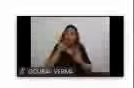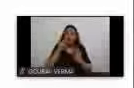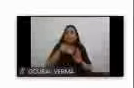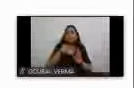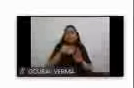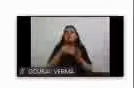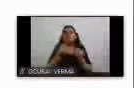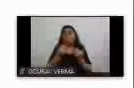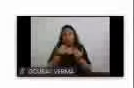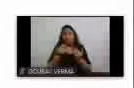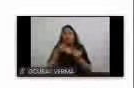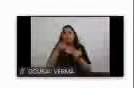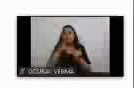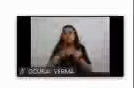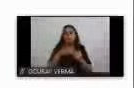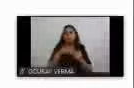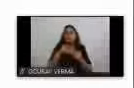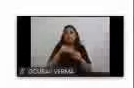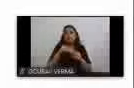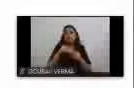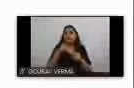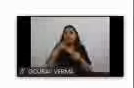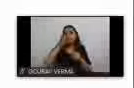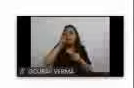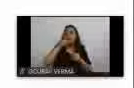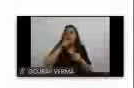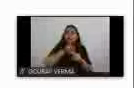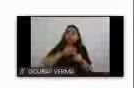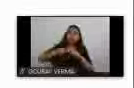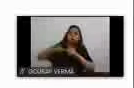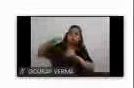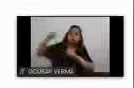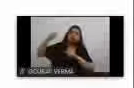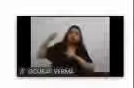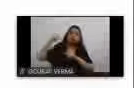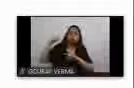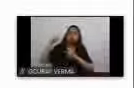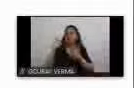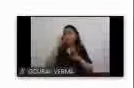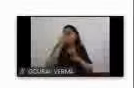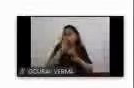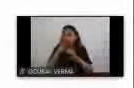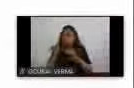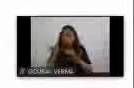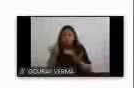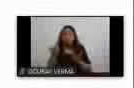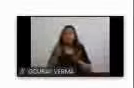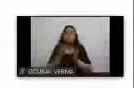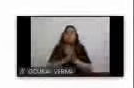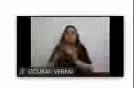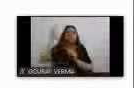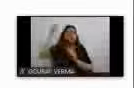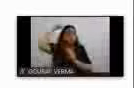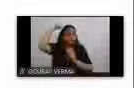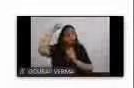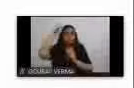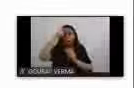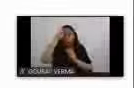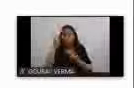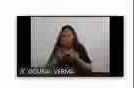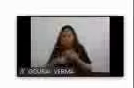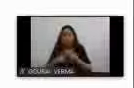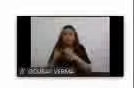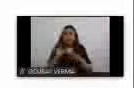देयर इज एनी फैमिली हिस्ट्री ऑफ विजन लॉस, चाइल्ड को कोई न्यूरोलॉजिकल प्रॉब्लम्स है, सीशर्स है, एपिलेप्टिक फिट्स आता